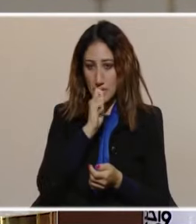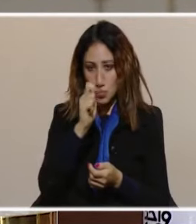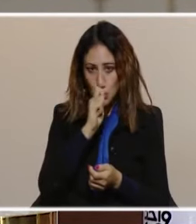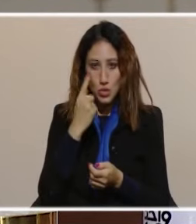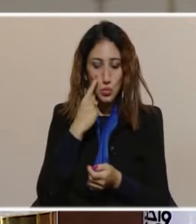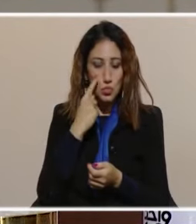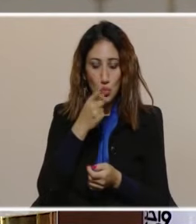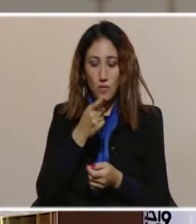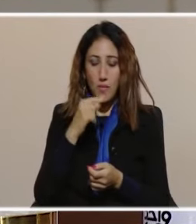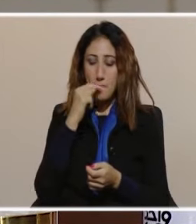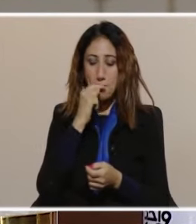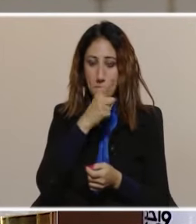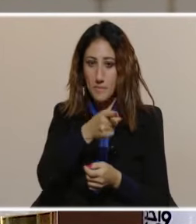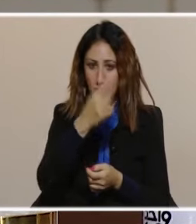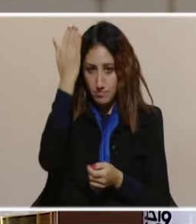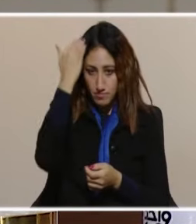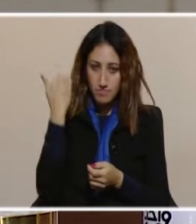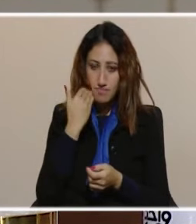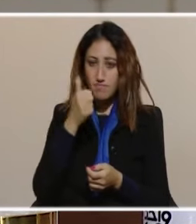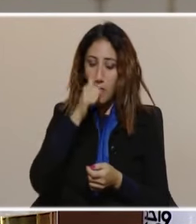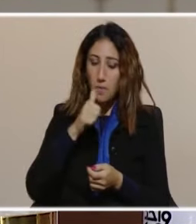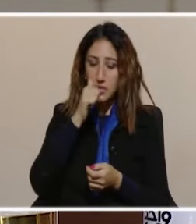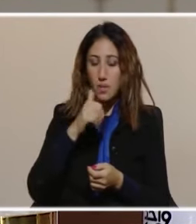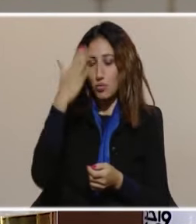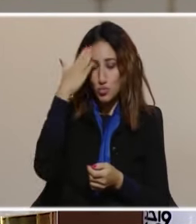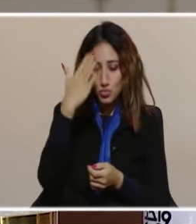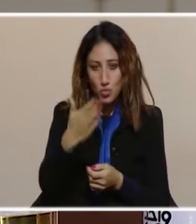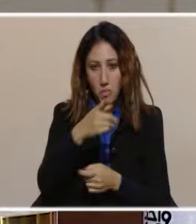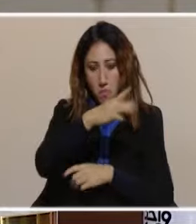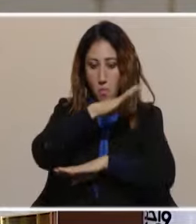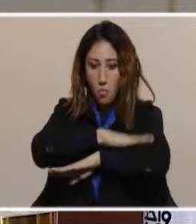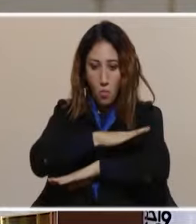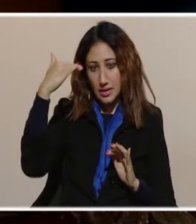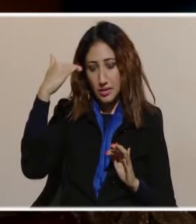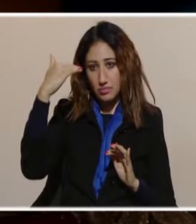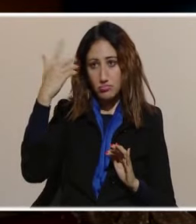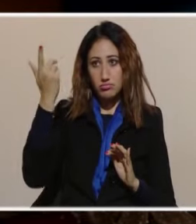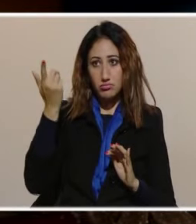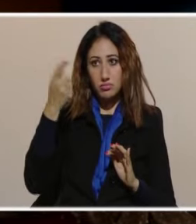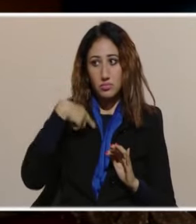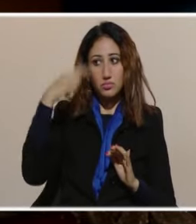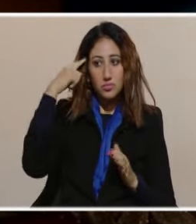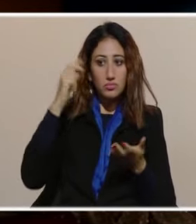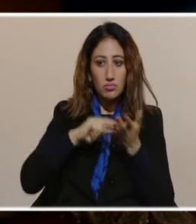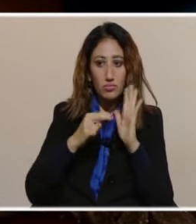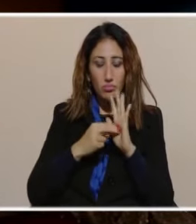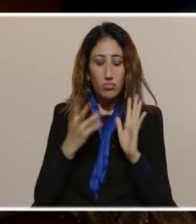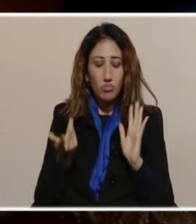نقول لهذه السيدة الفاضلة كتر ألف خيرك يا محترمة يا عظيم.